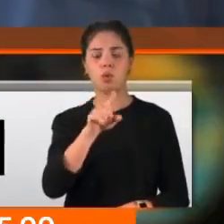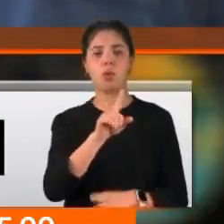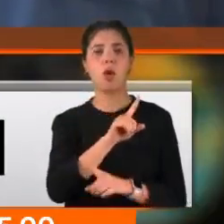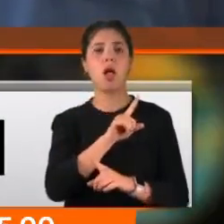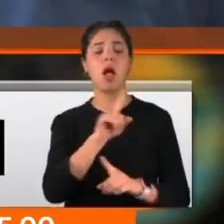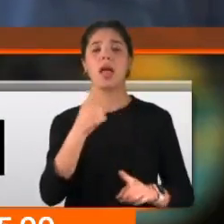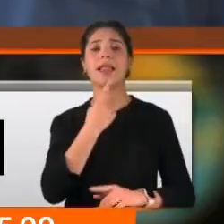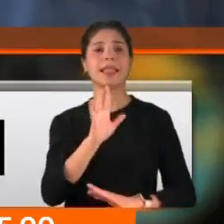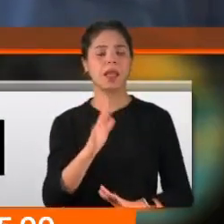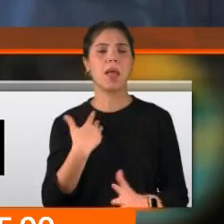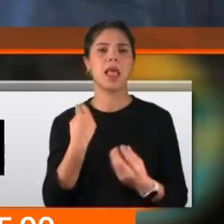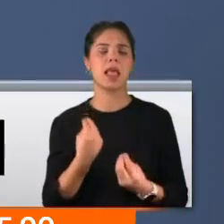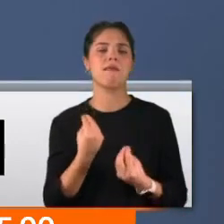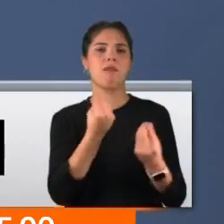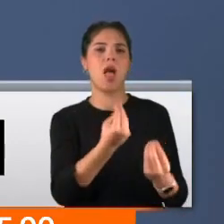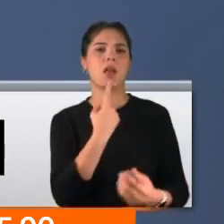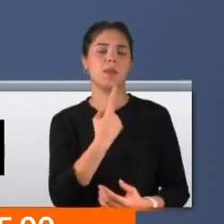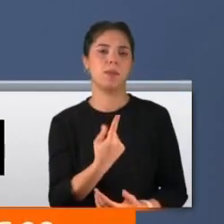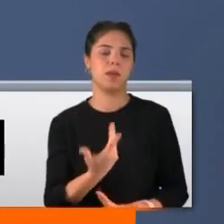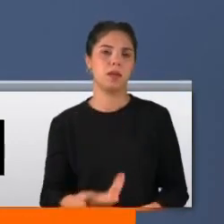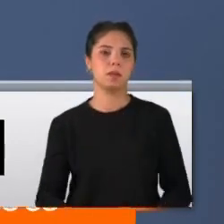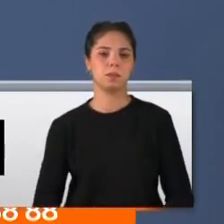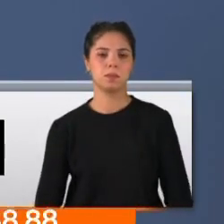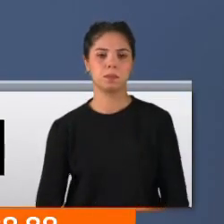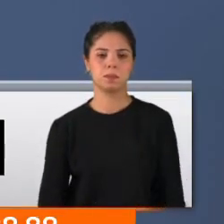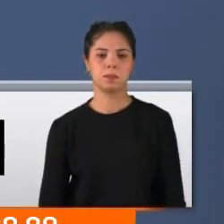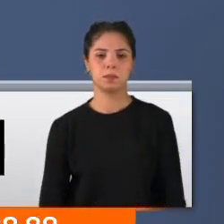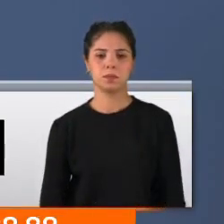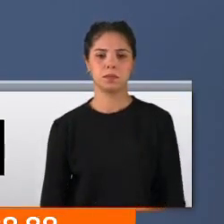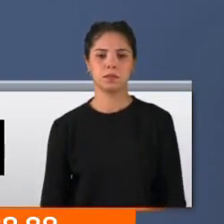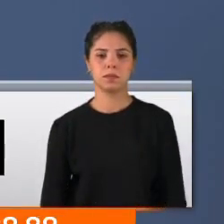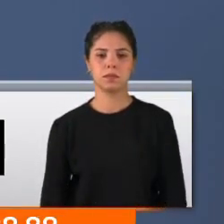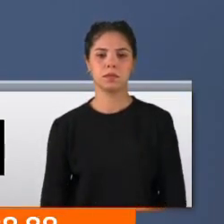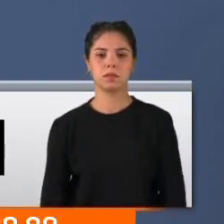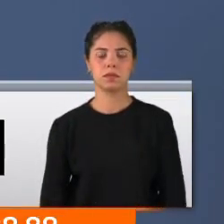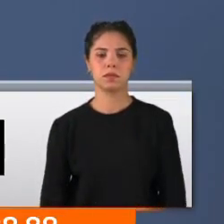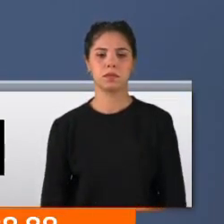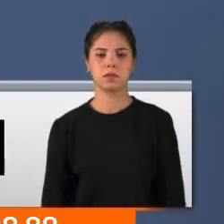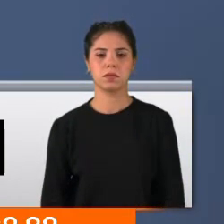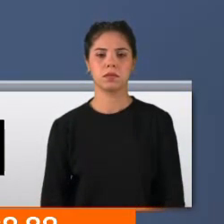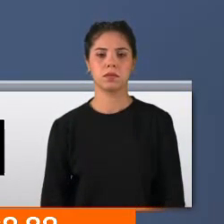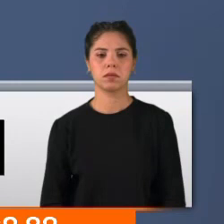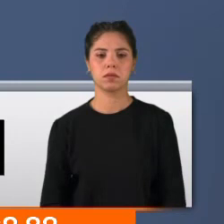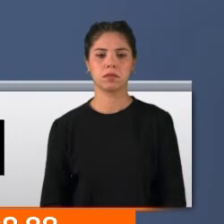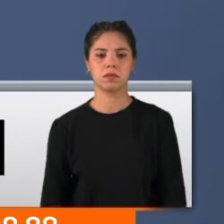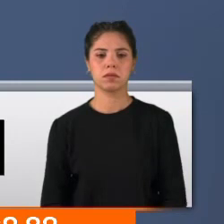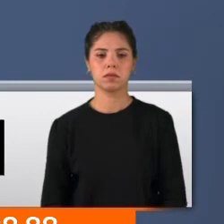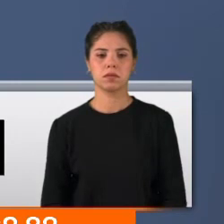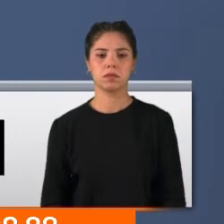inkar etmedi. İyilik yaptım dedi. Siz doktorsunuz. Hocam... Bir kere böyle şey temin etmeniz sizin yanlış. Anladın mı? Bu çocuk bağımlı